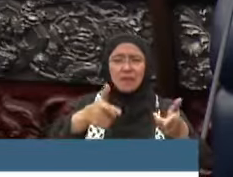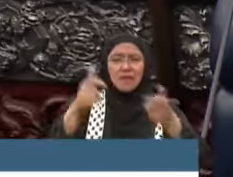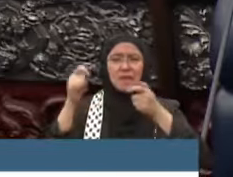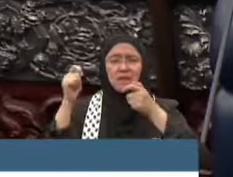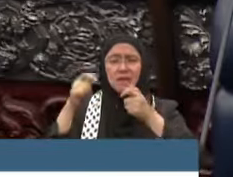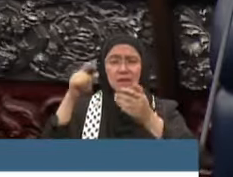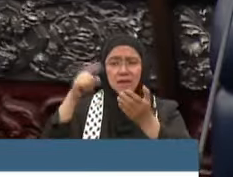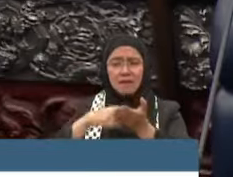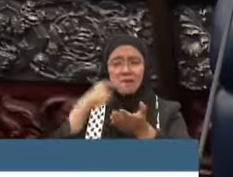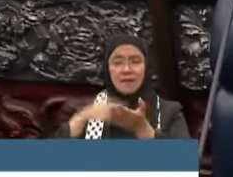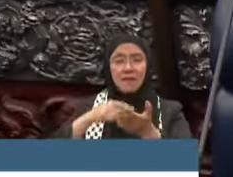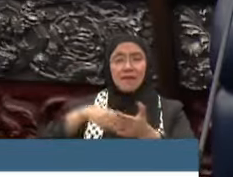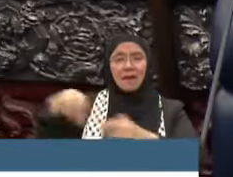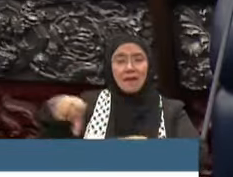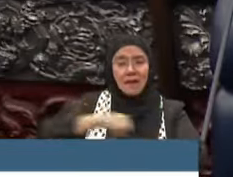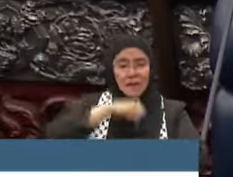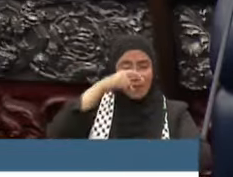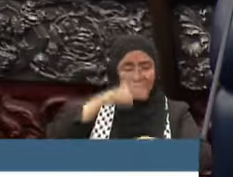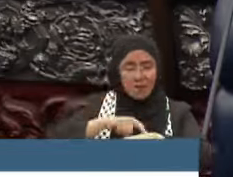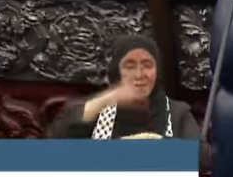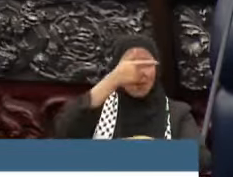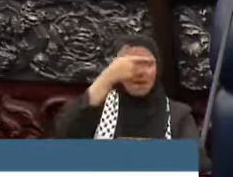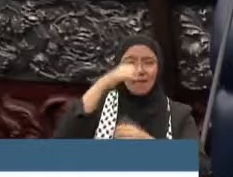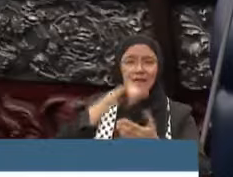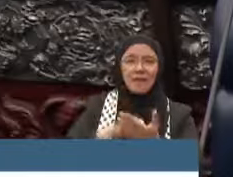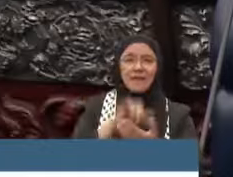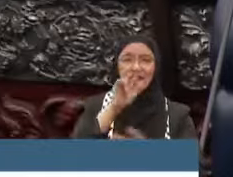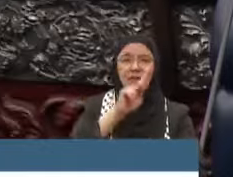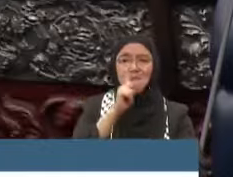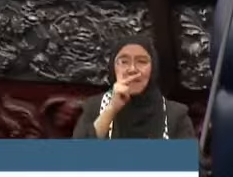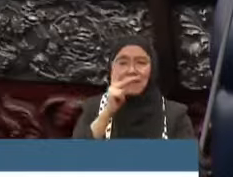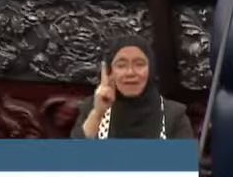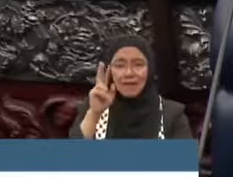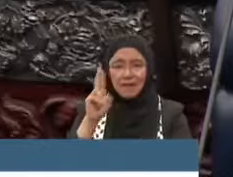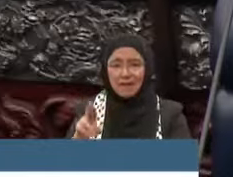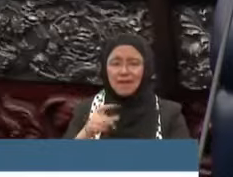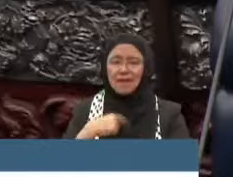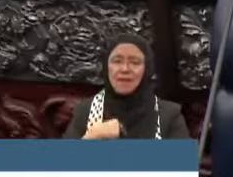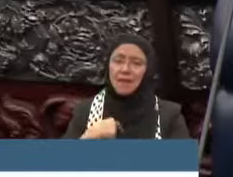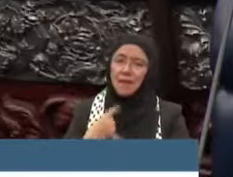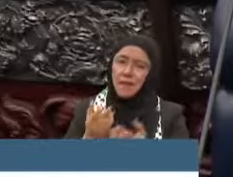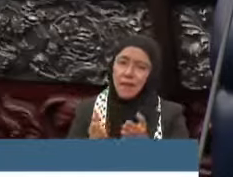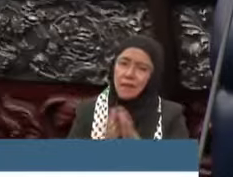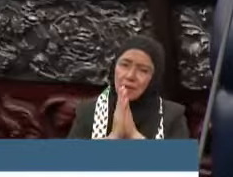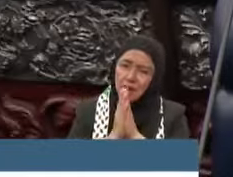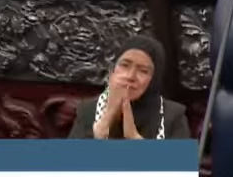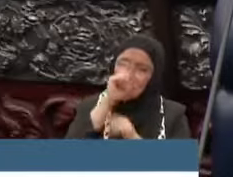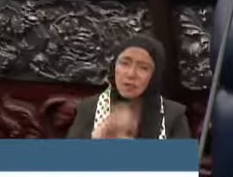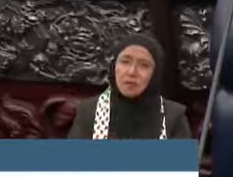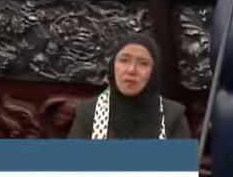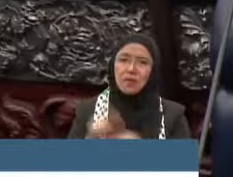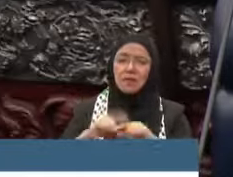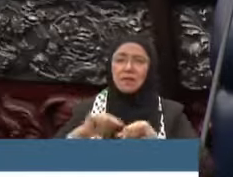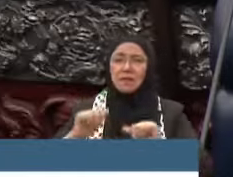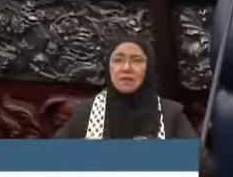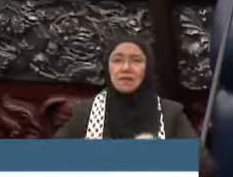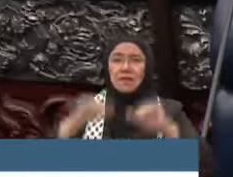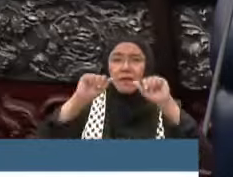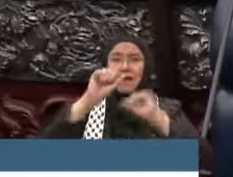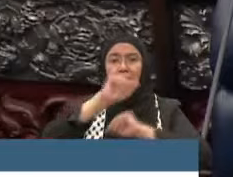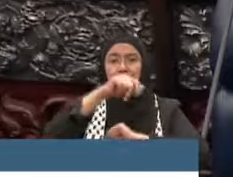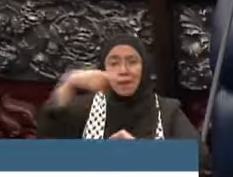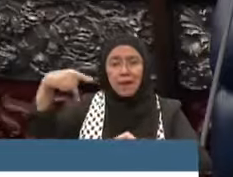mengambil masa sebab itulah KKR Saya telah bangunkan minta KKR bangunkan apps ini ya aplikasi My Jalan supaya D lebih